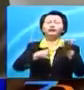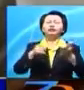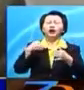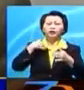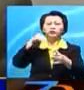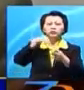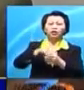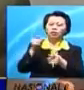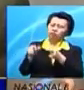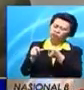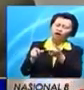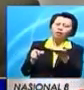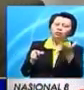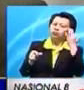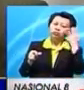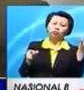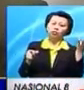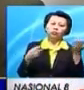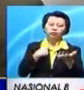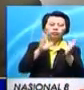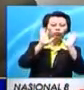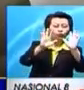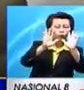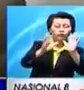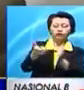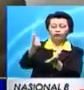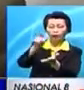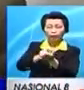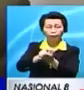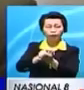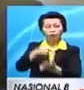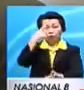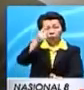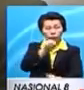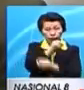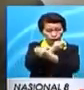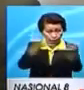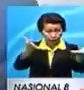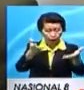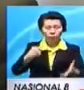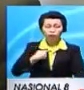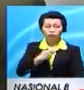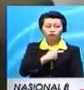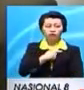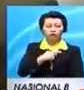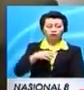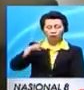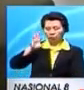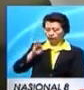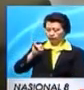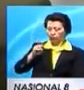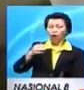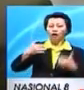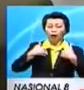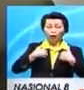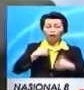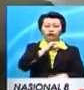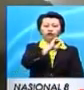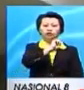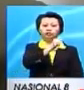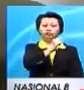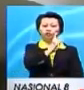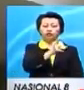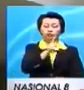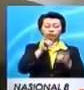terkandung dalam pendraft tersebut. So kita tunggu laporan. Dan untuk makluman, kita sendiri di FAM, kita pun ada jawatankuasa integriti kita